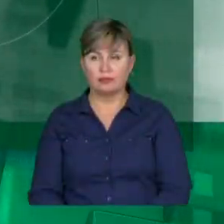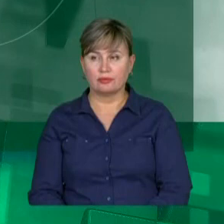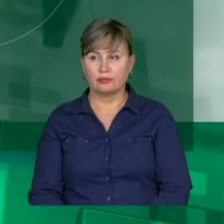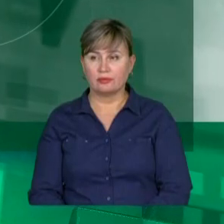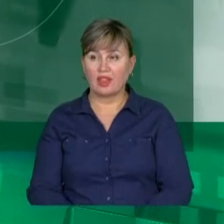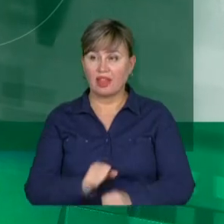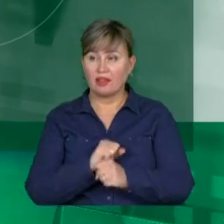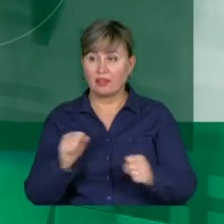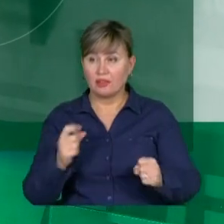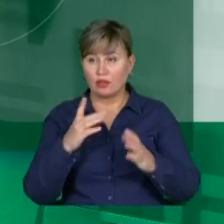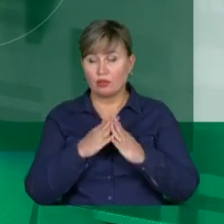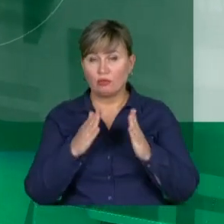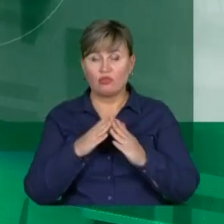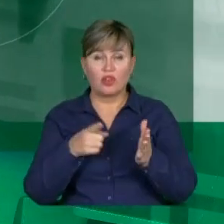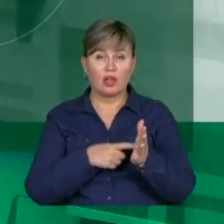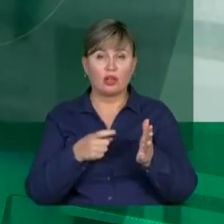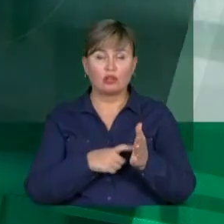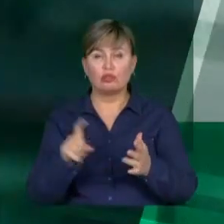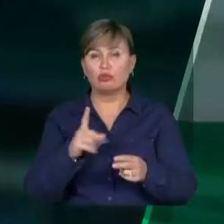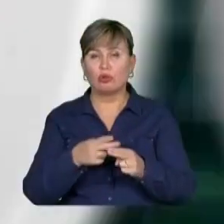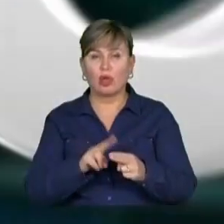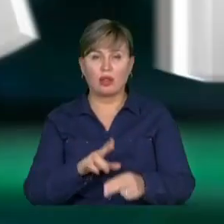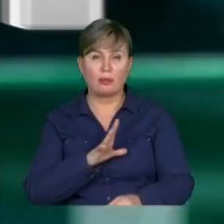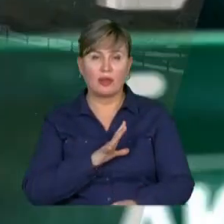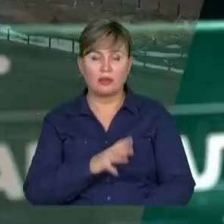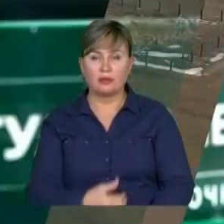Взрыв в одном из домов Караганды. Что это было?